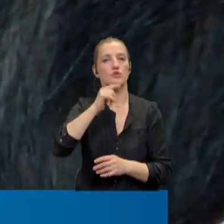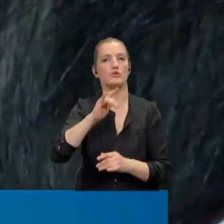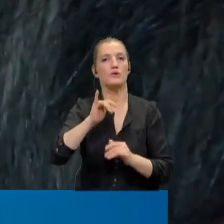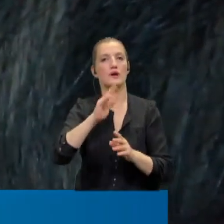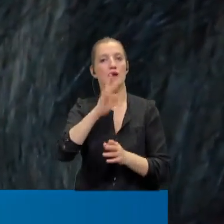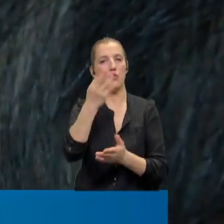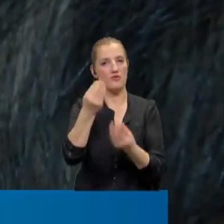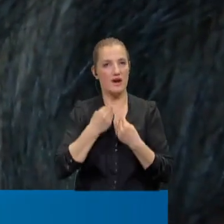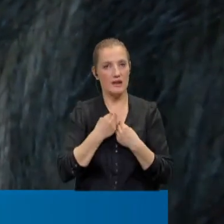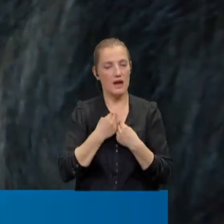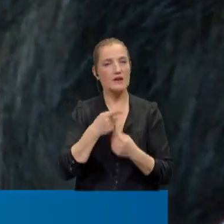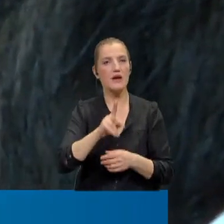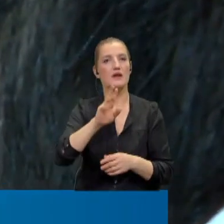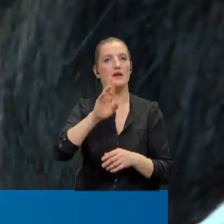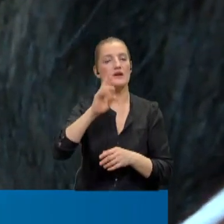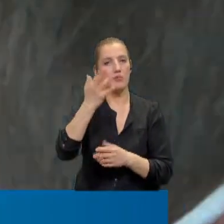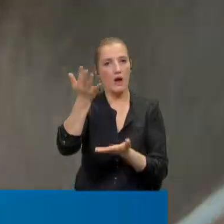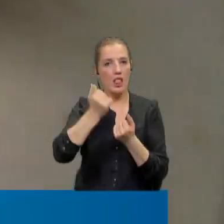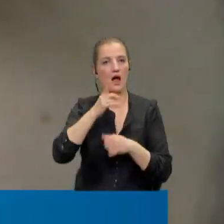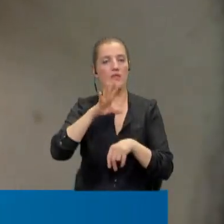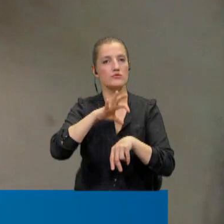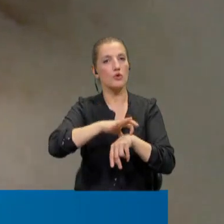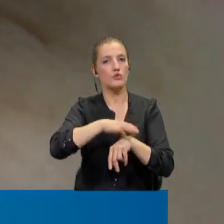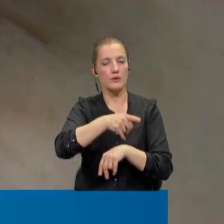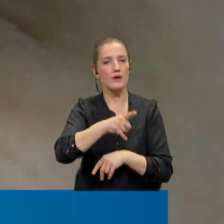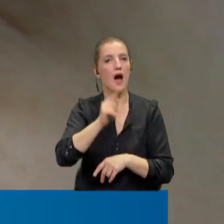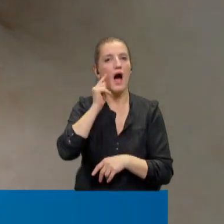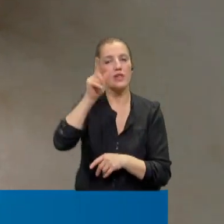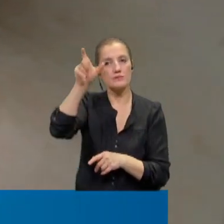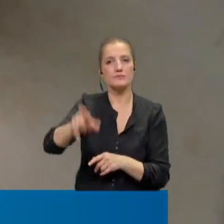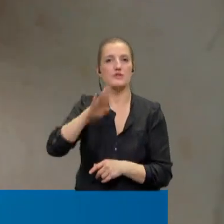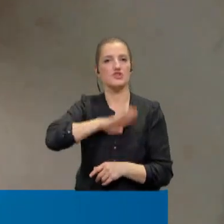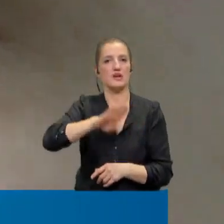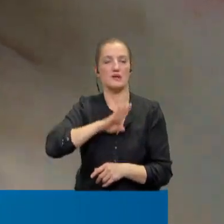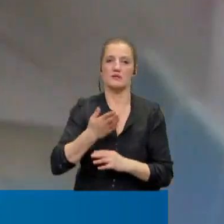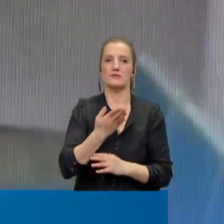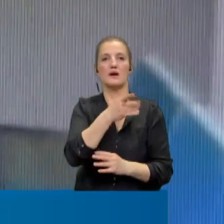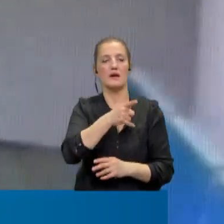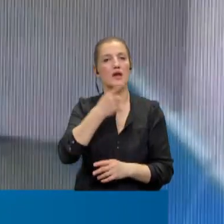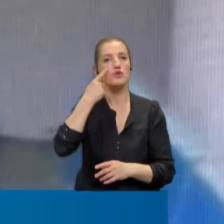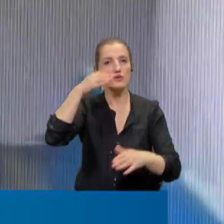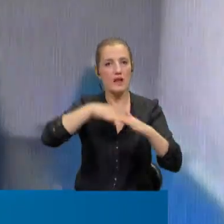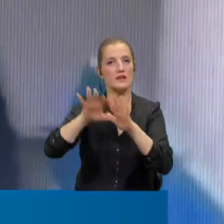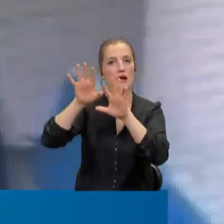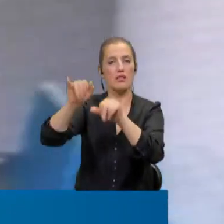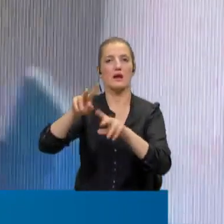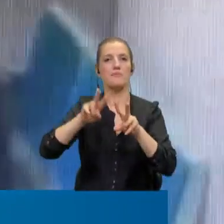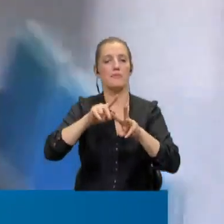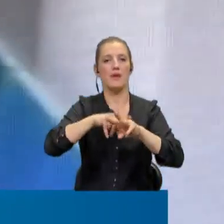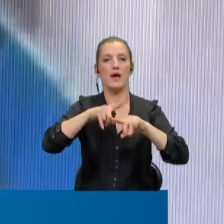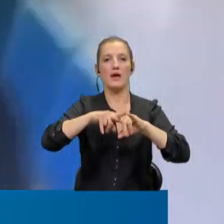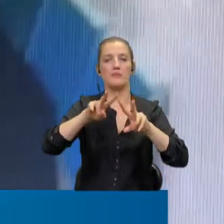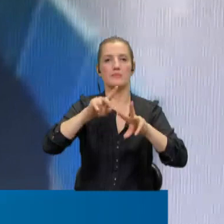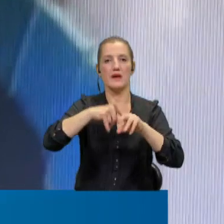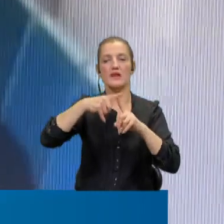saldırı sonrası darp raporu olan Doktor Veli Çelebi saldırgan adamdan şikayetçi oldu gözaltına alınan Mehmet sahip